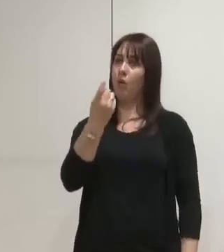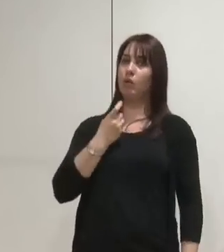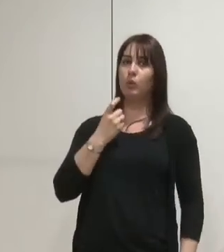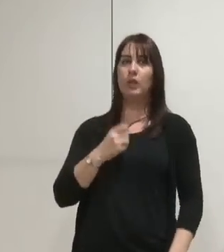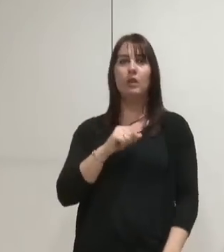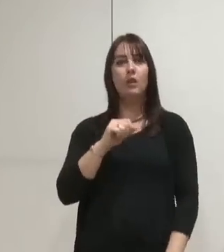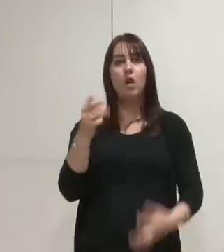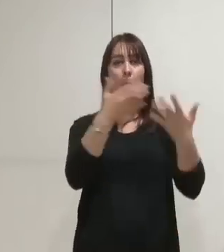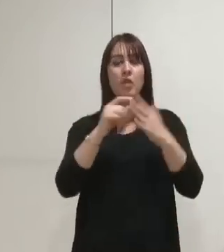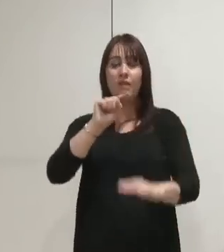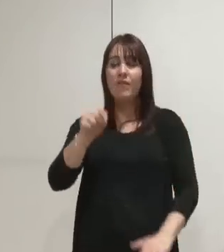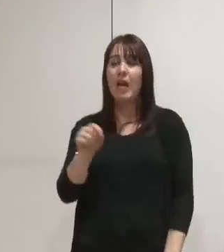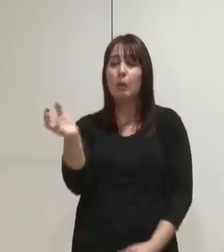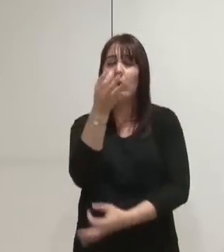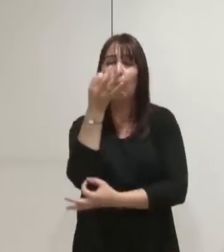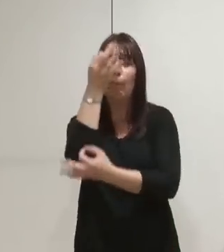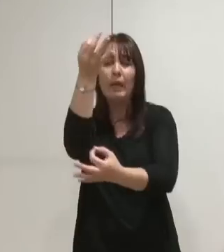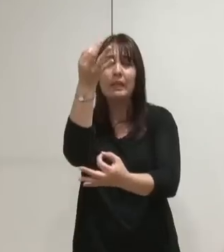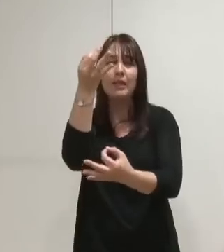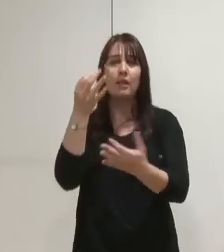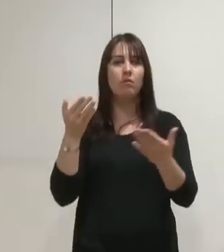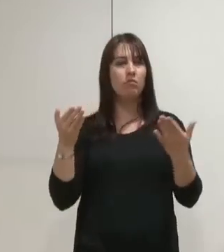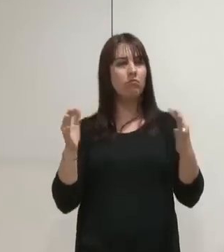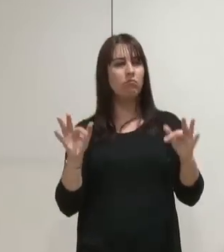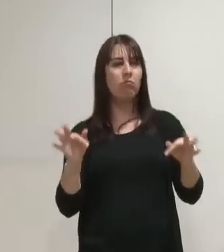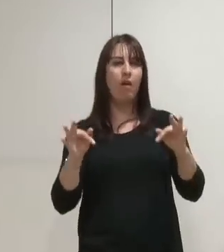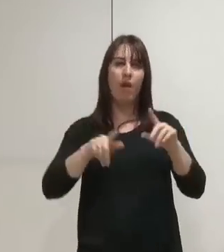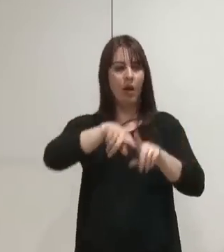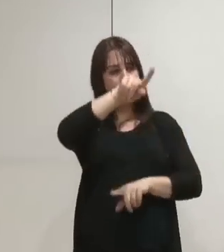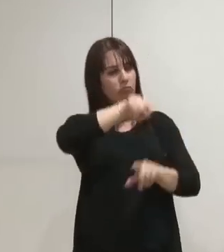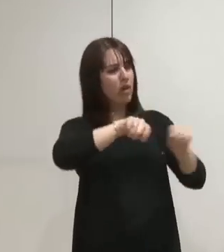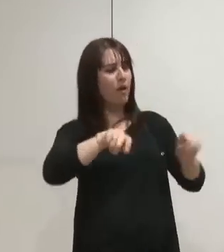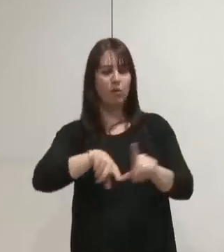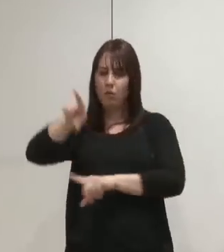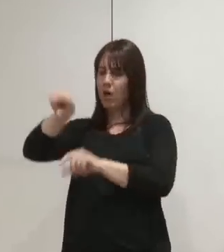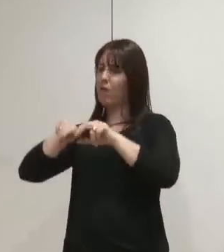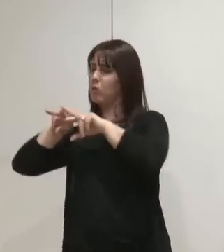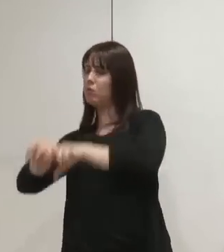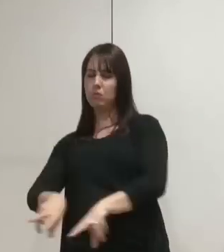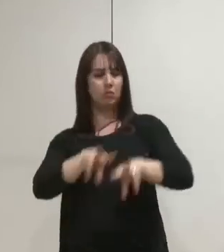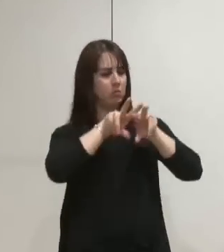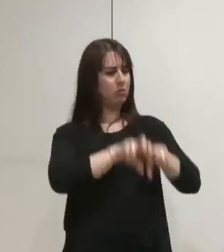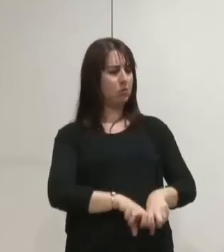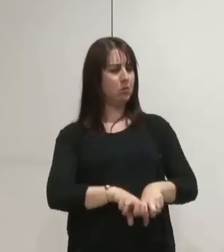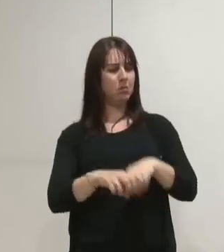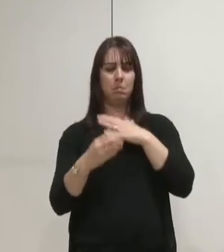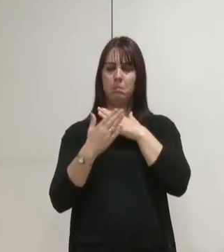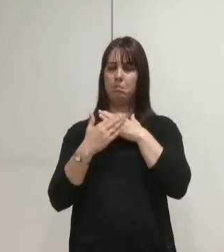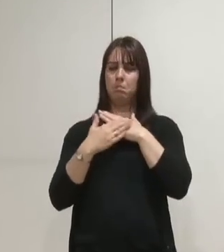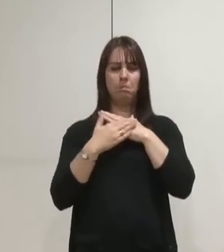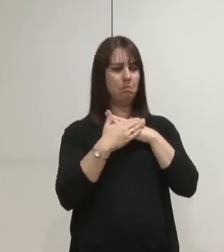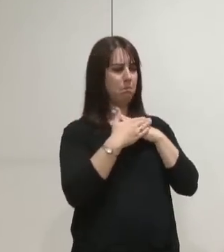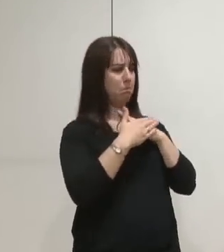virgule près sur un des aspects de l'évaluation des offres nous conduisait à choisir l'offre de